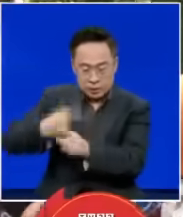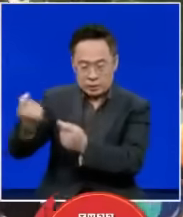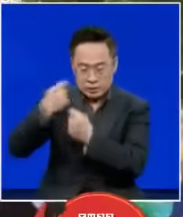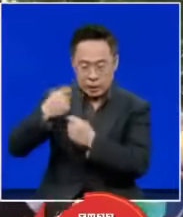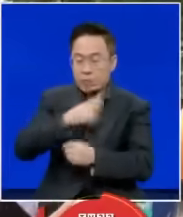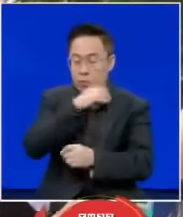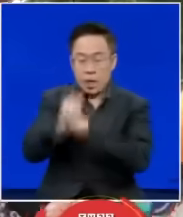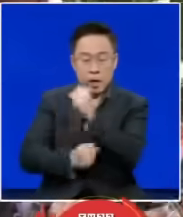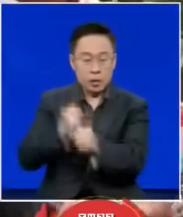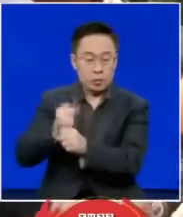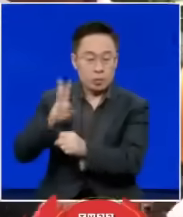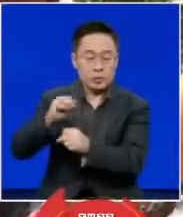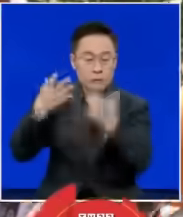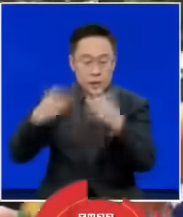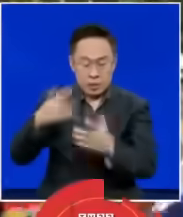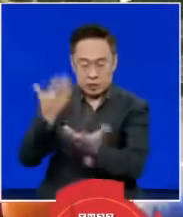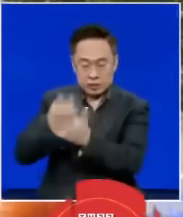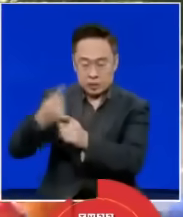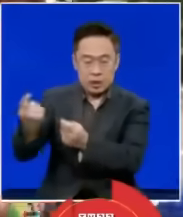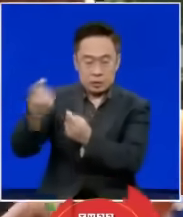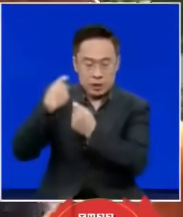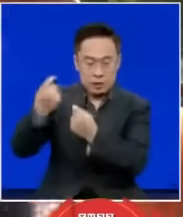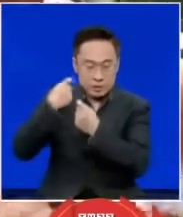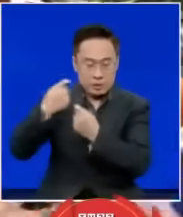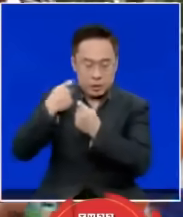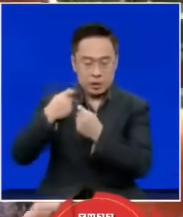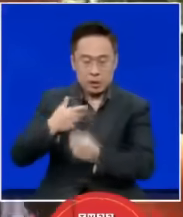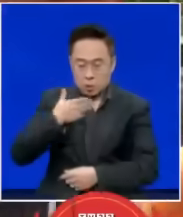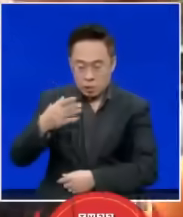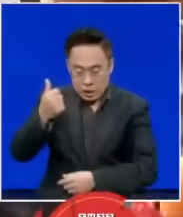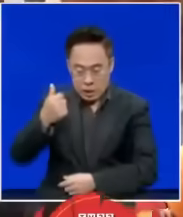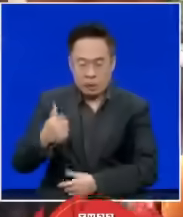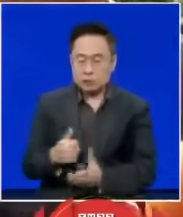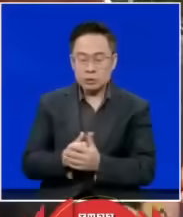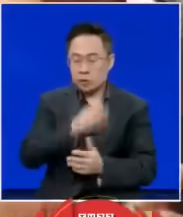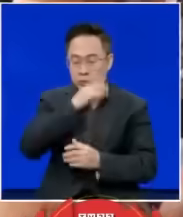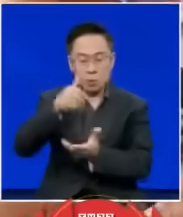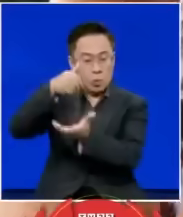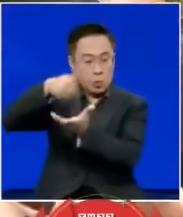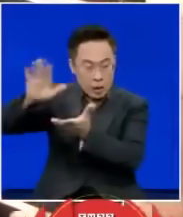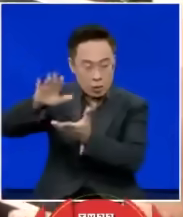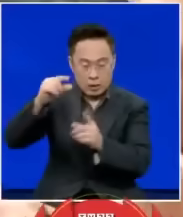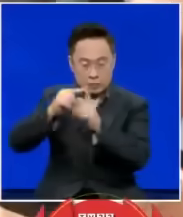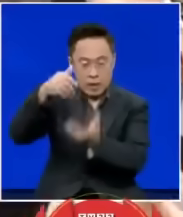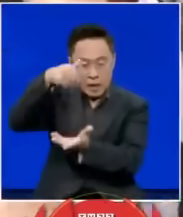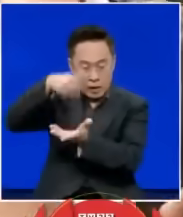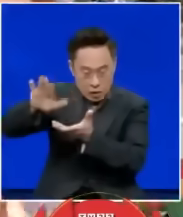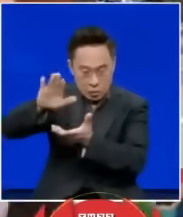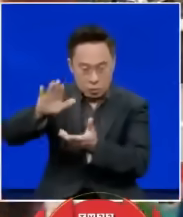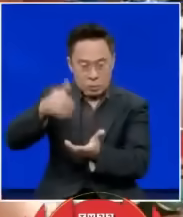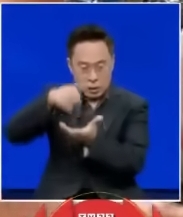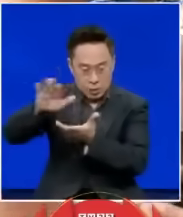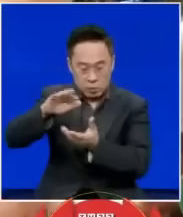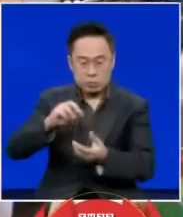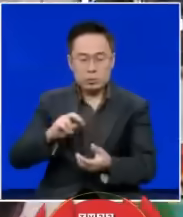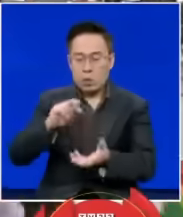ไล่ออกให้ออกหรือปลดออกจากราชการแม้คำก็ไม่เหมือนกันแล้วเปิดกฎหมายกันสักหน่อยท่านผู้ชมนะครับพ.ร.บ.ตำรวจแห่งชา